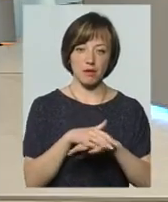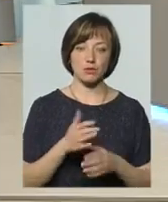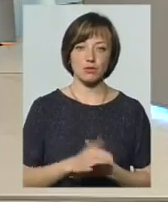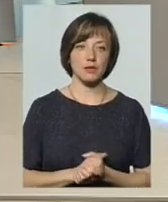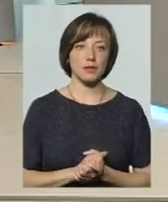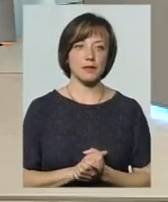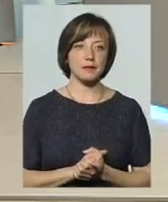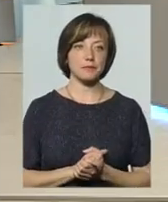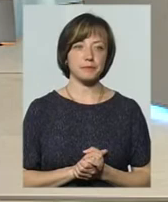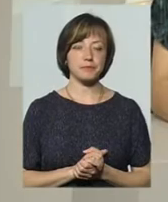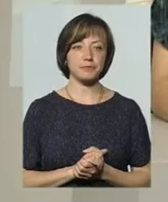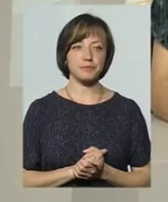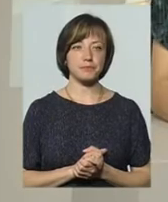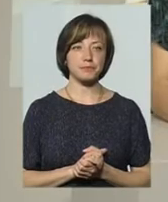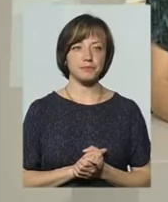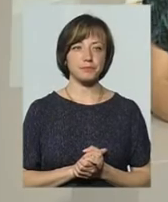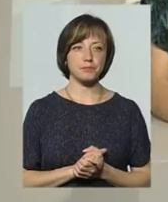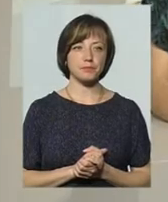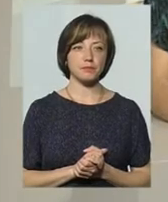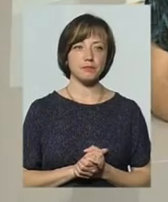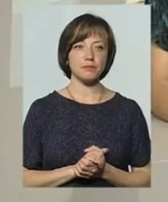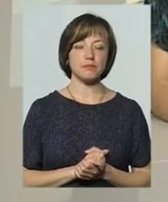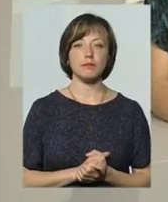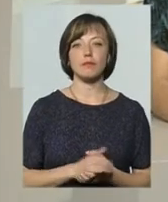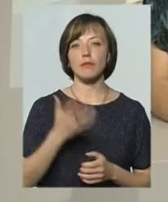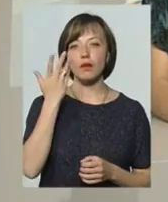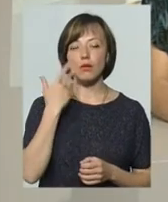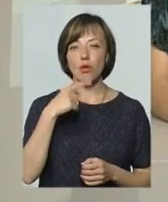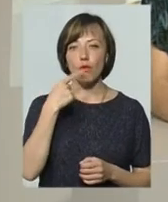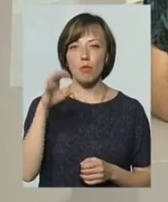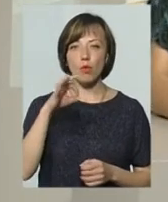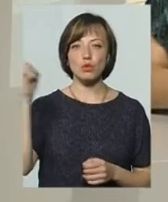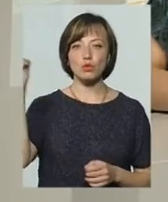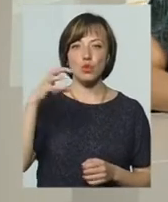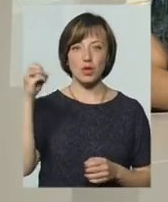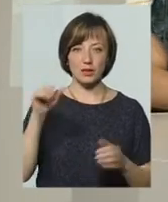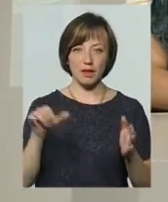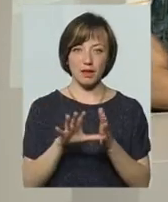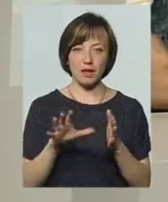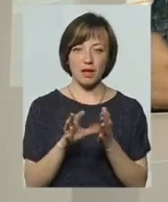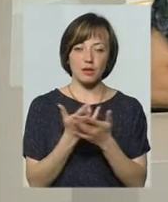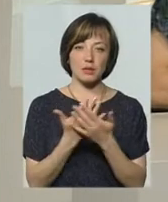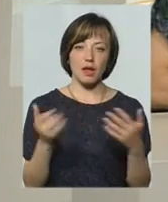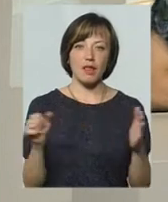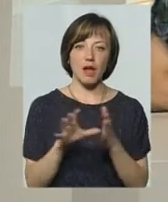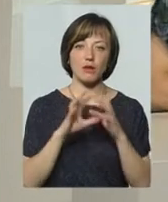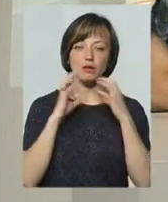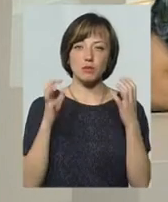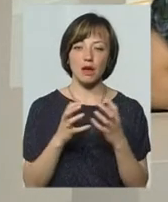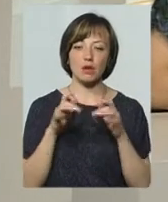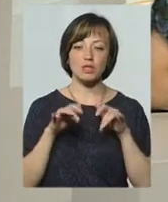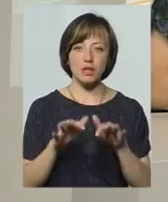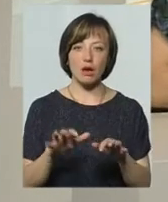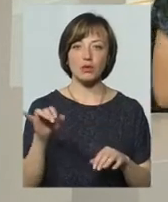тобто... Разом з тим, коли ми говоримо про сонячні батареї і загалом про різноманітні енергозберігаючі